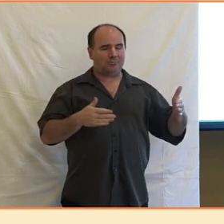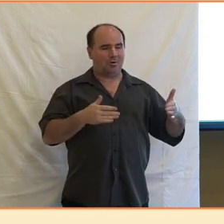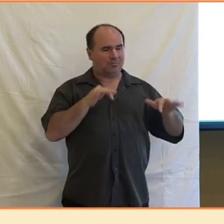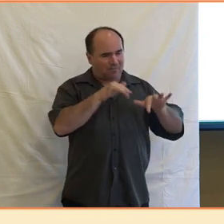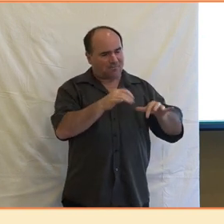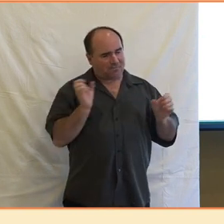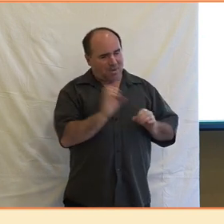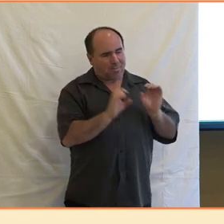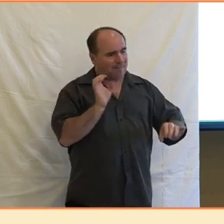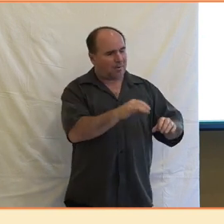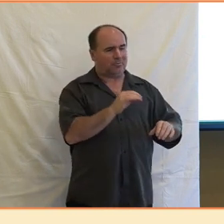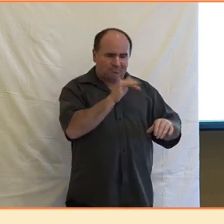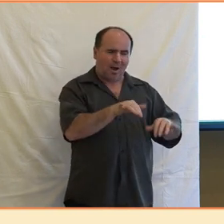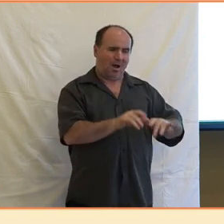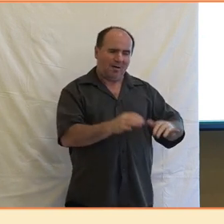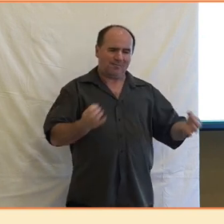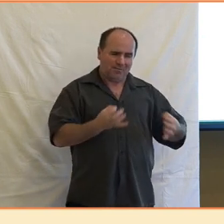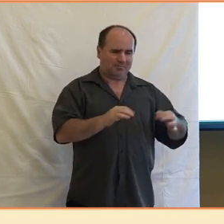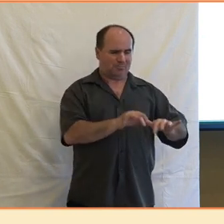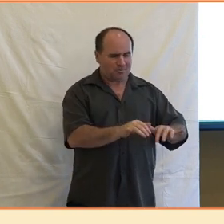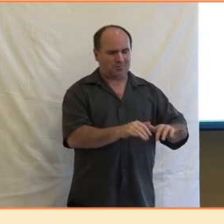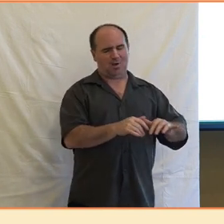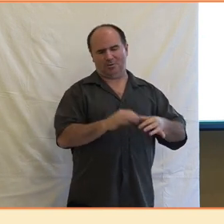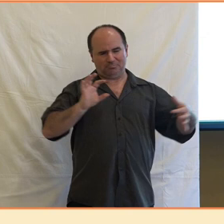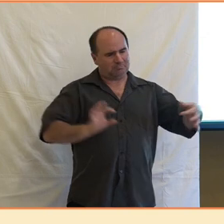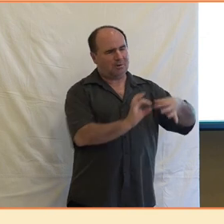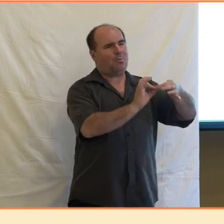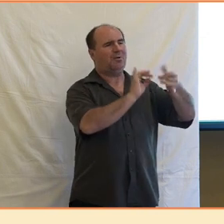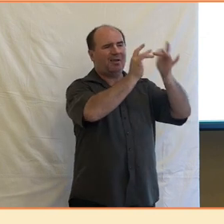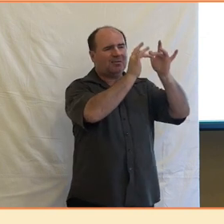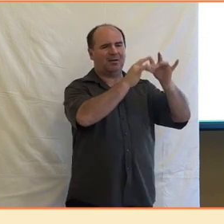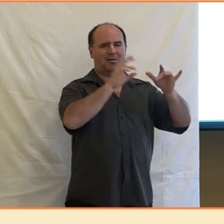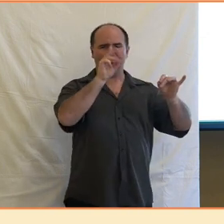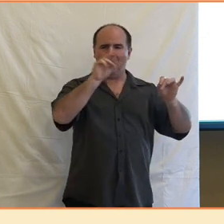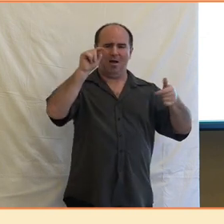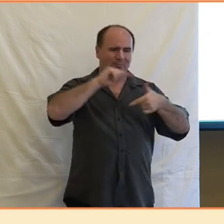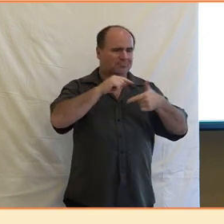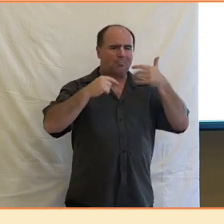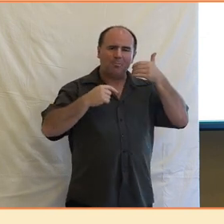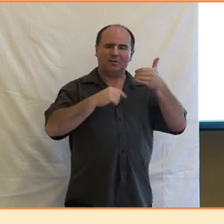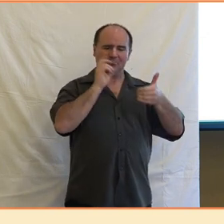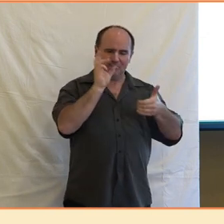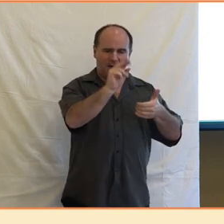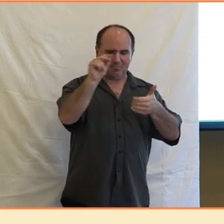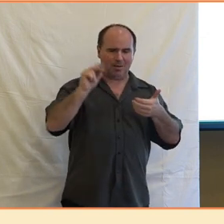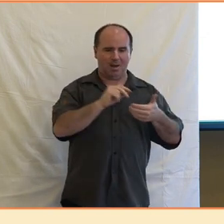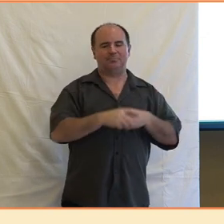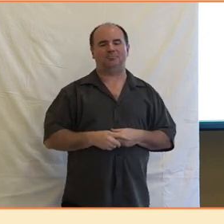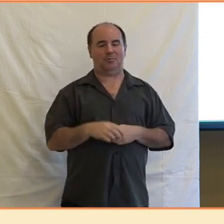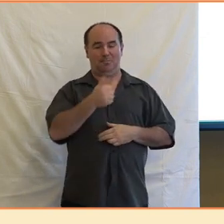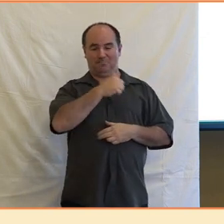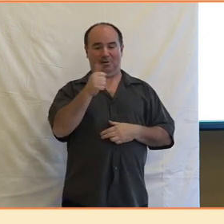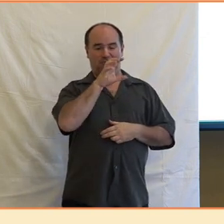internetem, počítači, případně o digitální dovednosti. Toho prvního